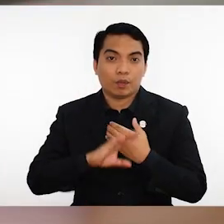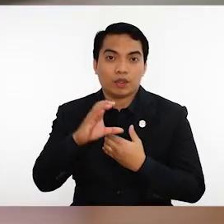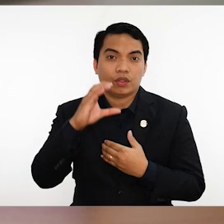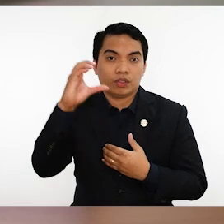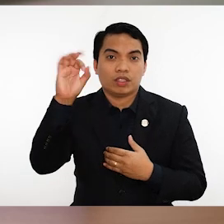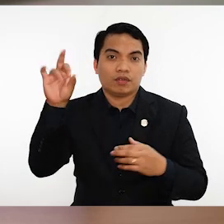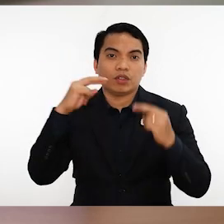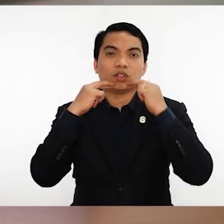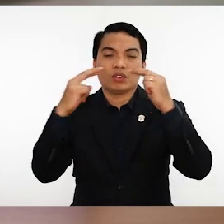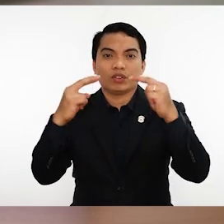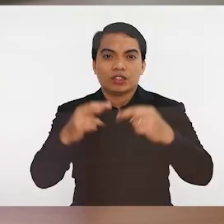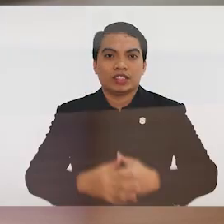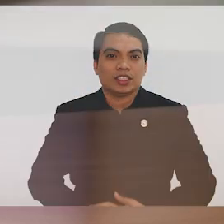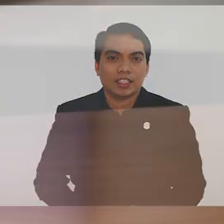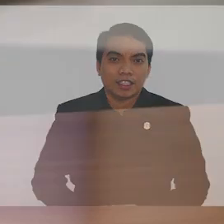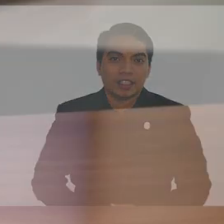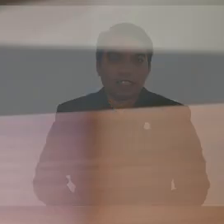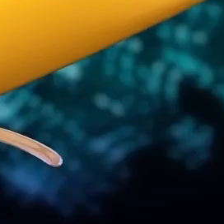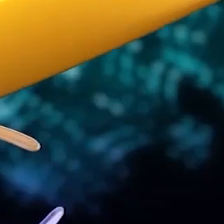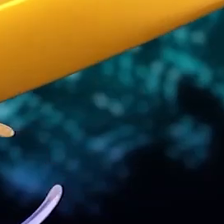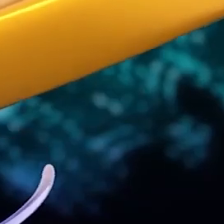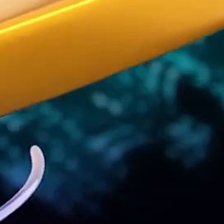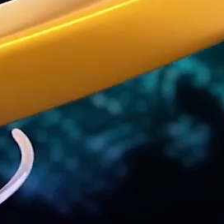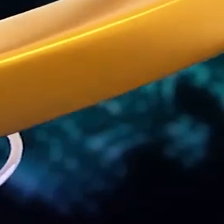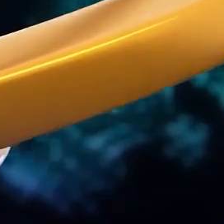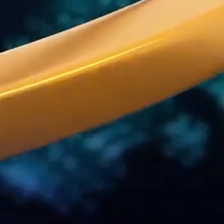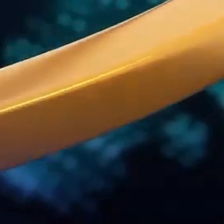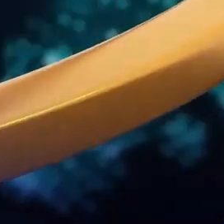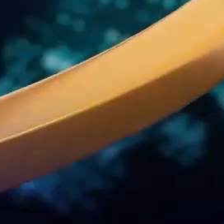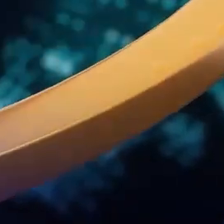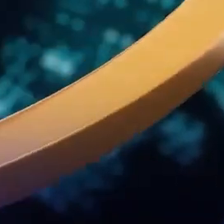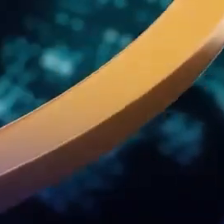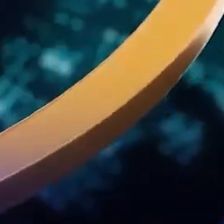Magbabalik pa po ang CFO News.